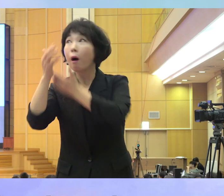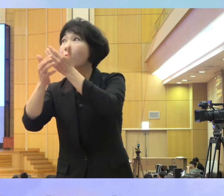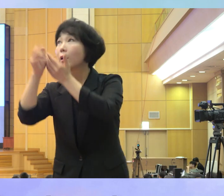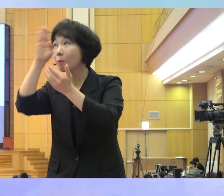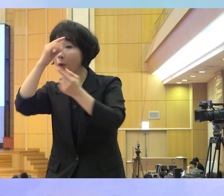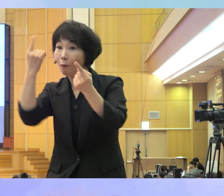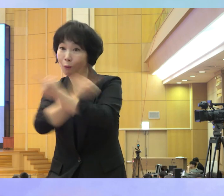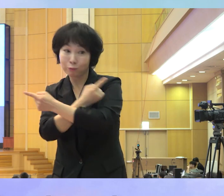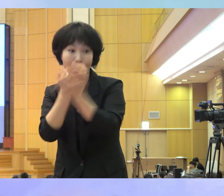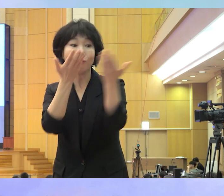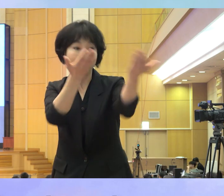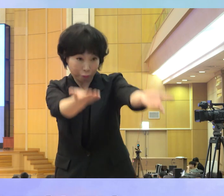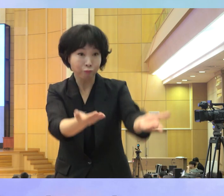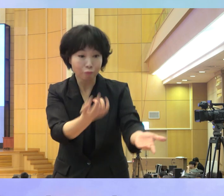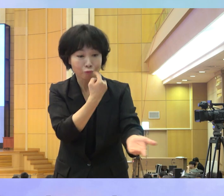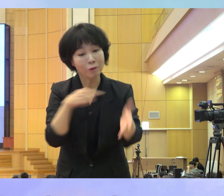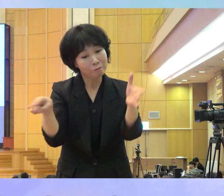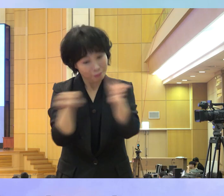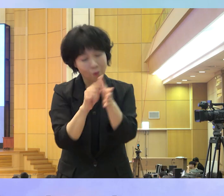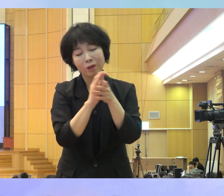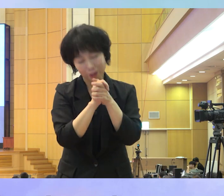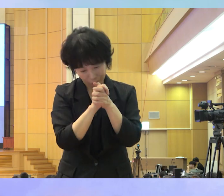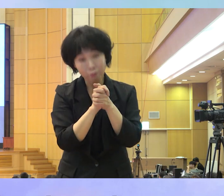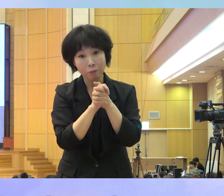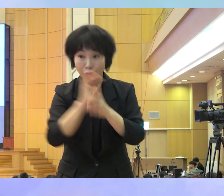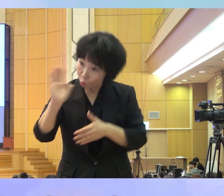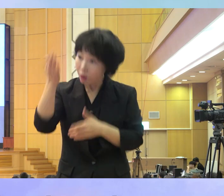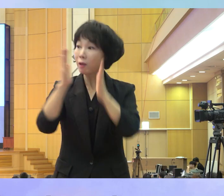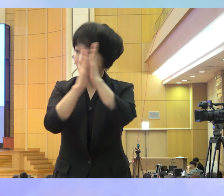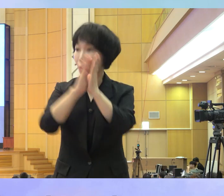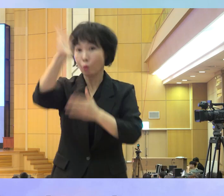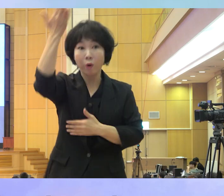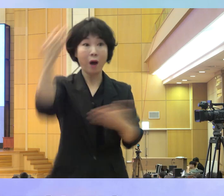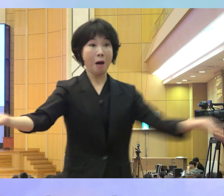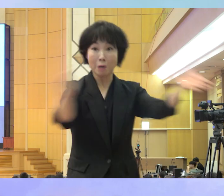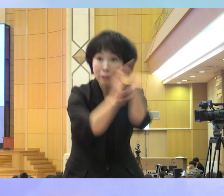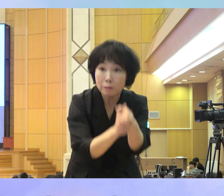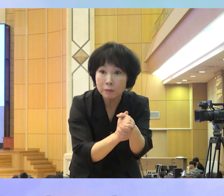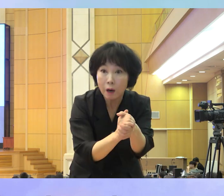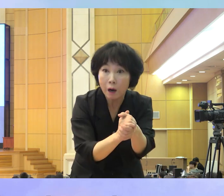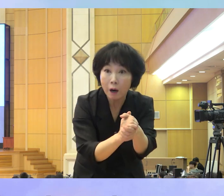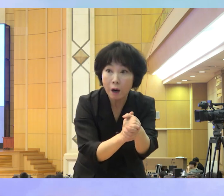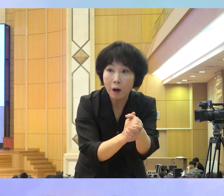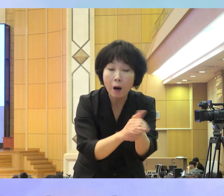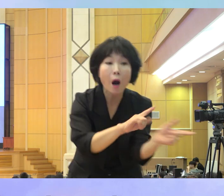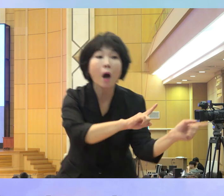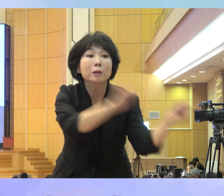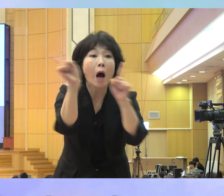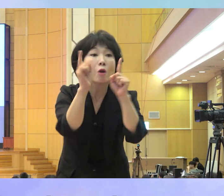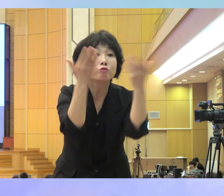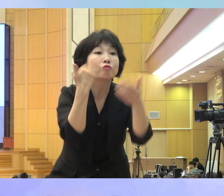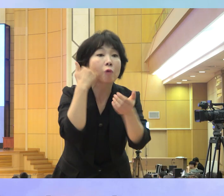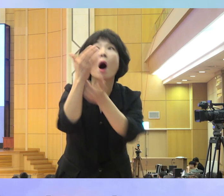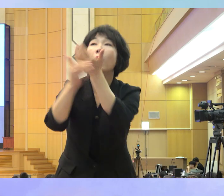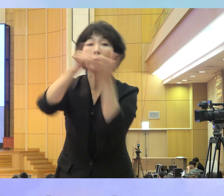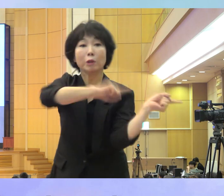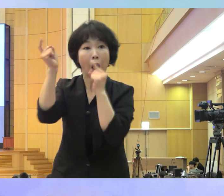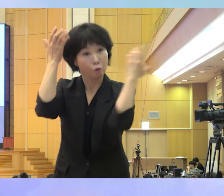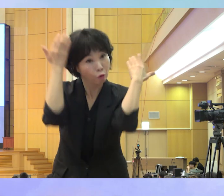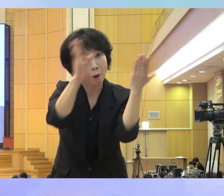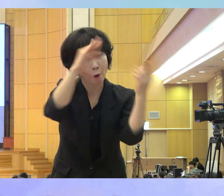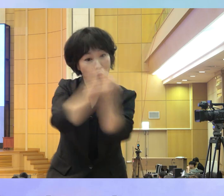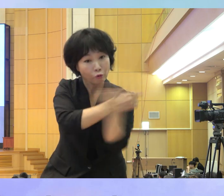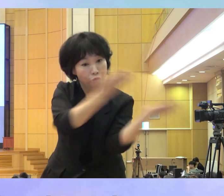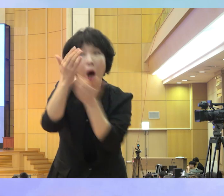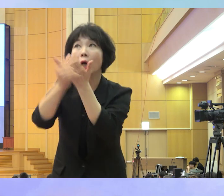걸 믿고 우리는 기도만 하면 돼. 살려주시는 건 주님이 살려주는 거야. 치료하는 건 주님이 치료하는